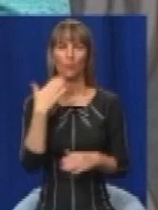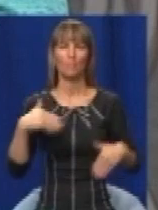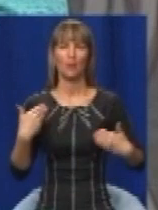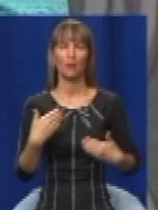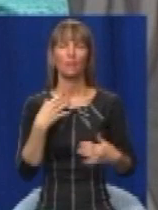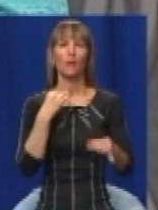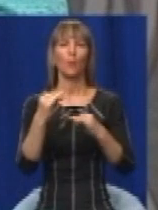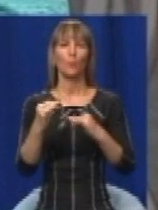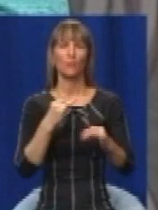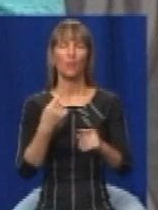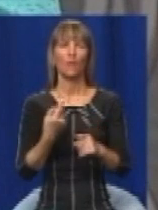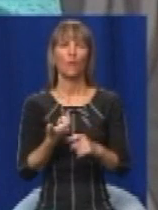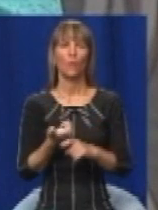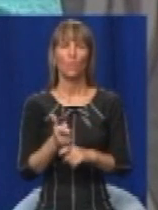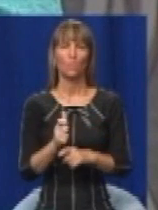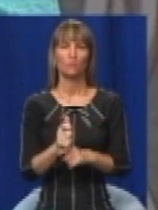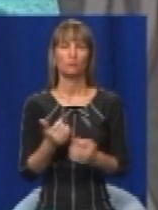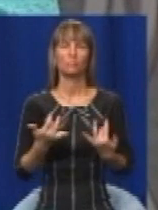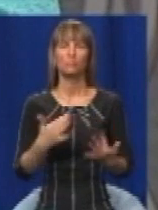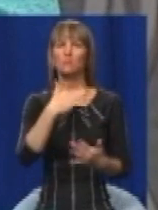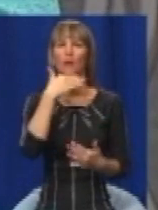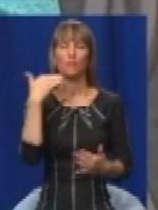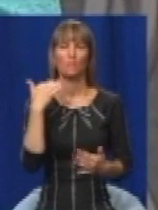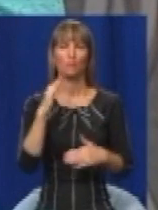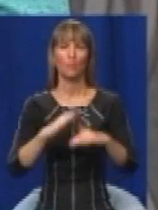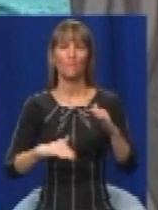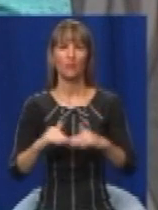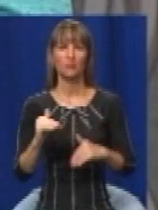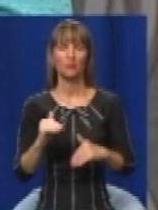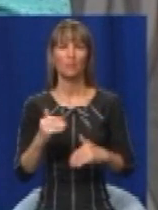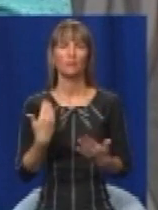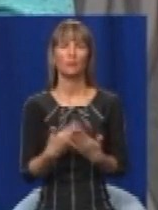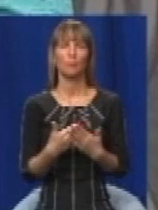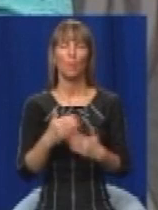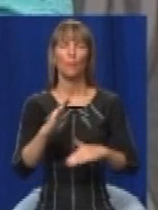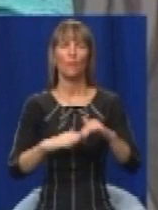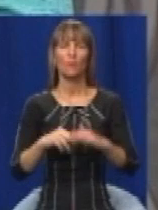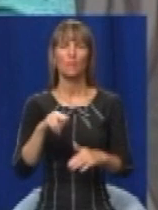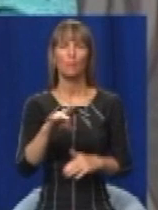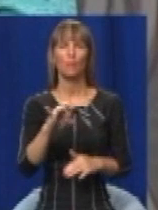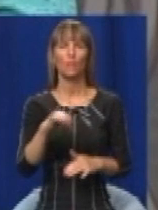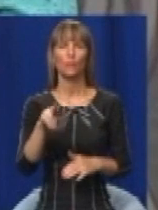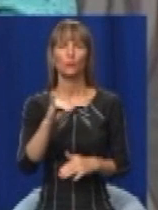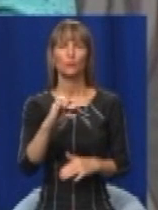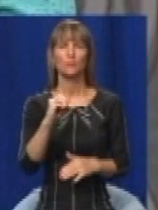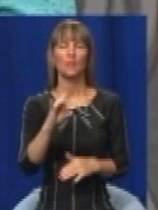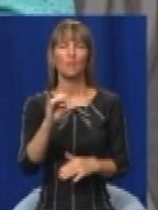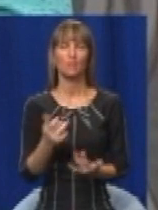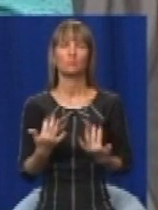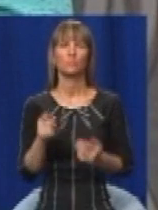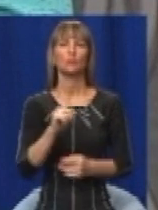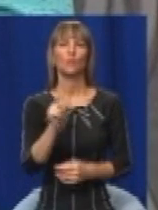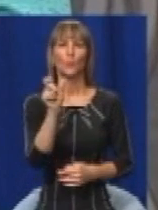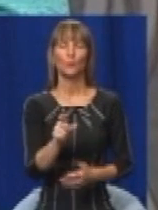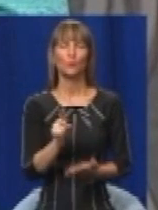речі, комунікабельність дуже затребувана у багатьох професіях, і це дійсно так. От, наприклад, професія продюсера, вона потребує того, що